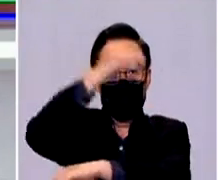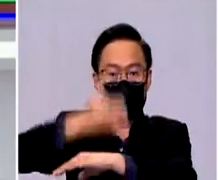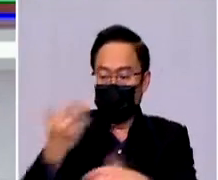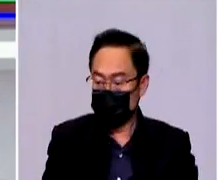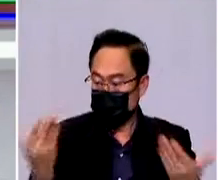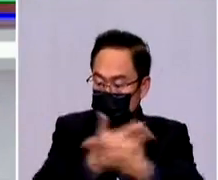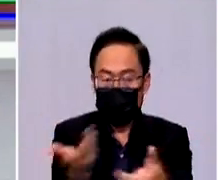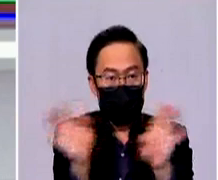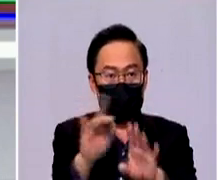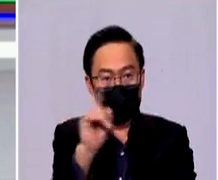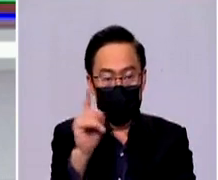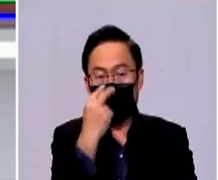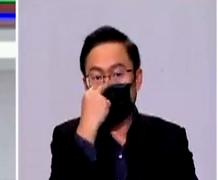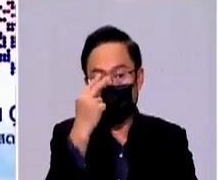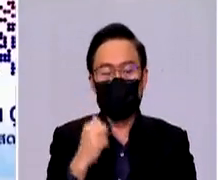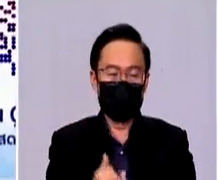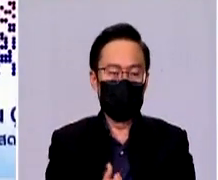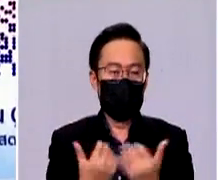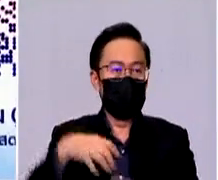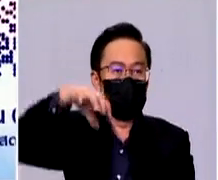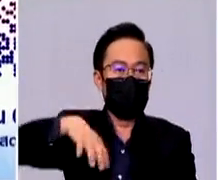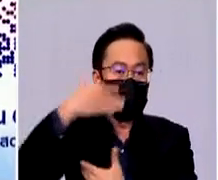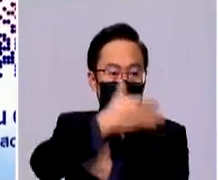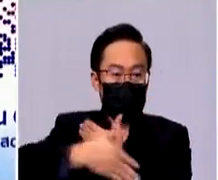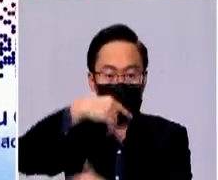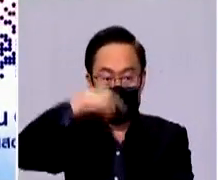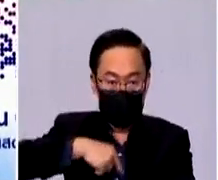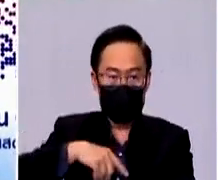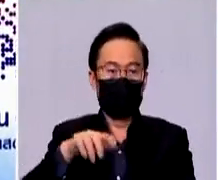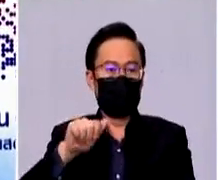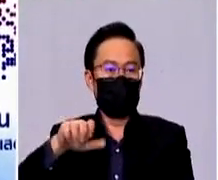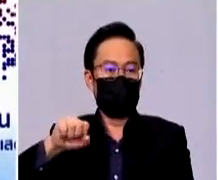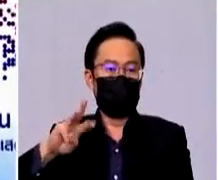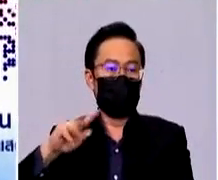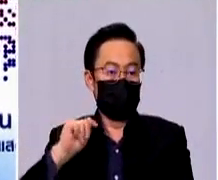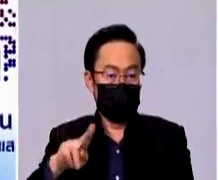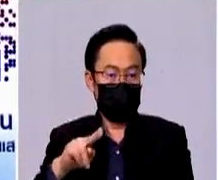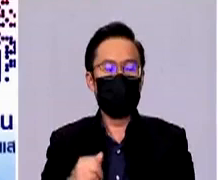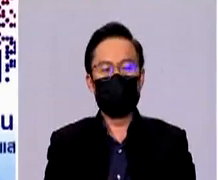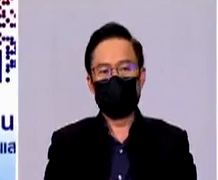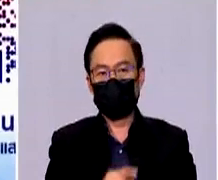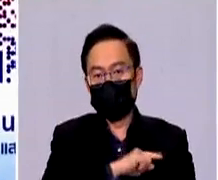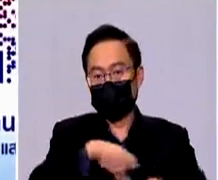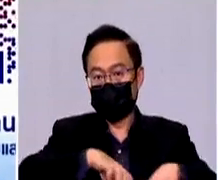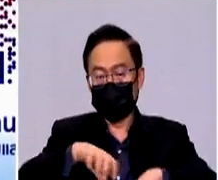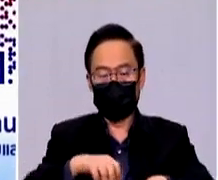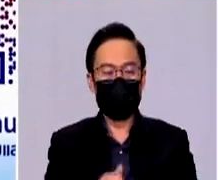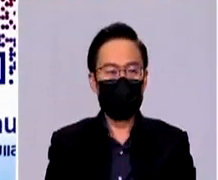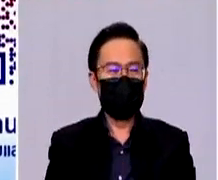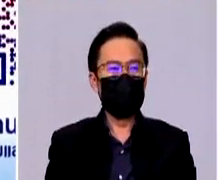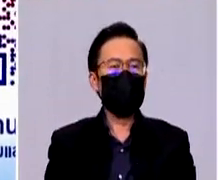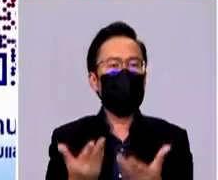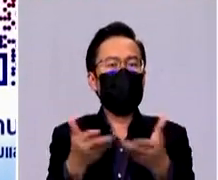คู่การพัฒนาซึ่งการรถไฟของประเทศไทยร่วมกับสำนักข่าวไทยบมจ.อสมท.จัดขึ้นค่ะเวทีรับฟัง